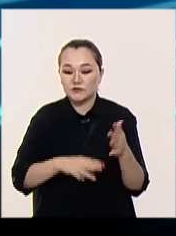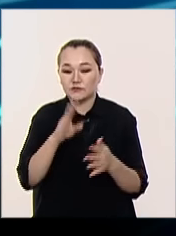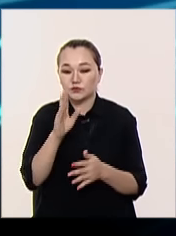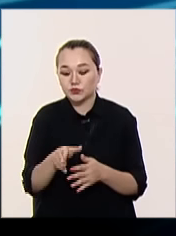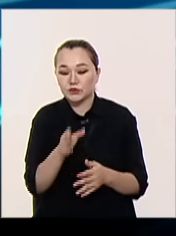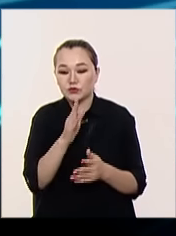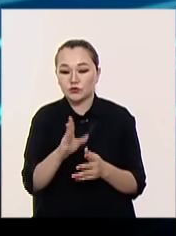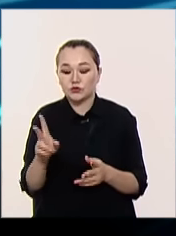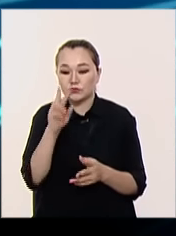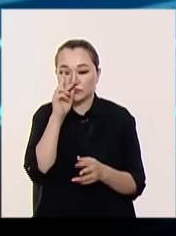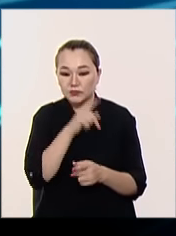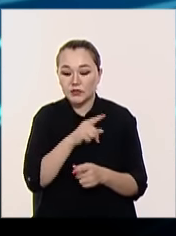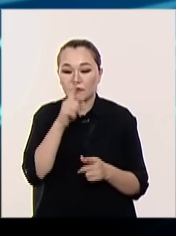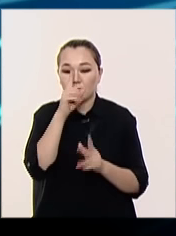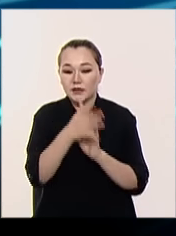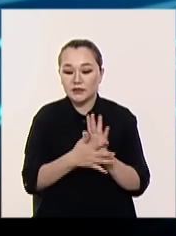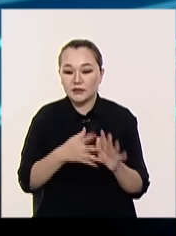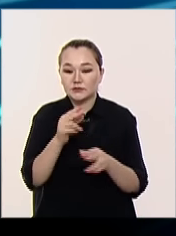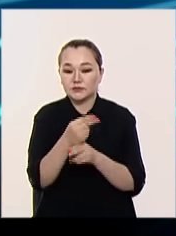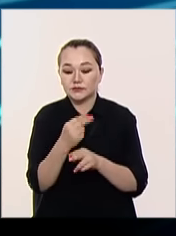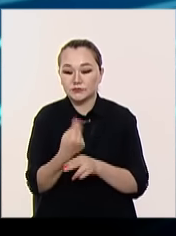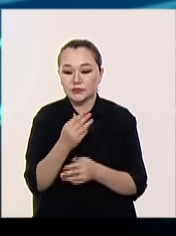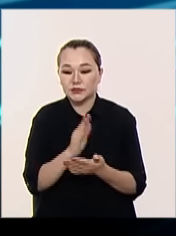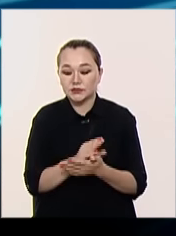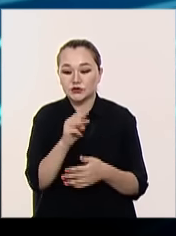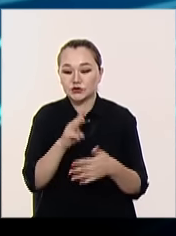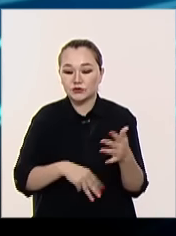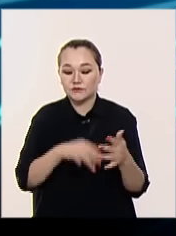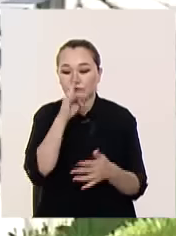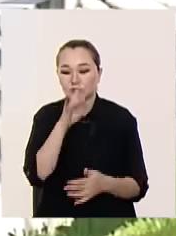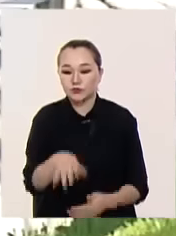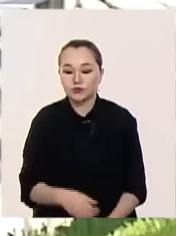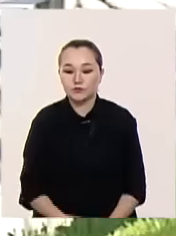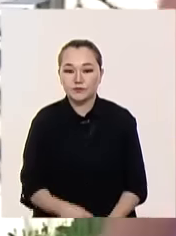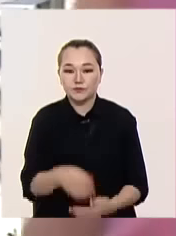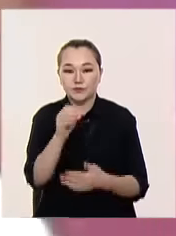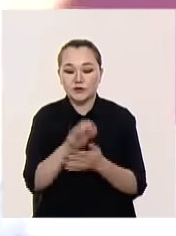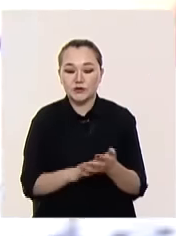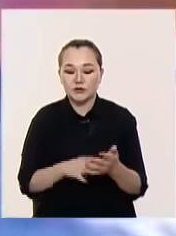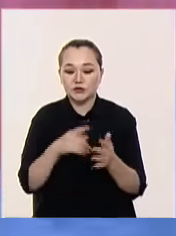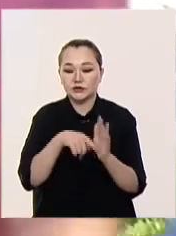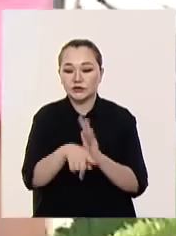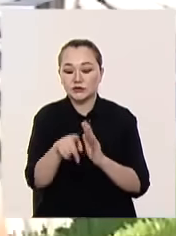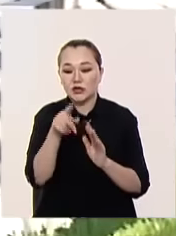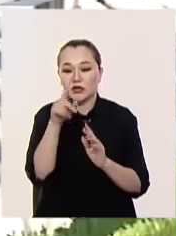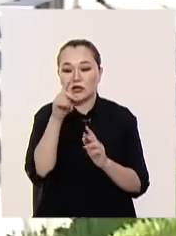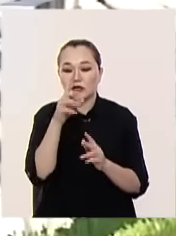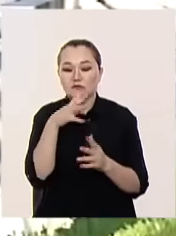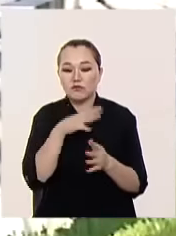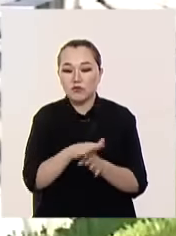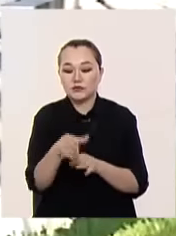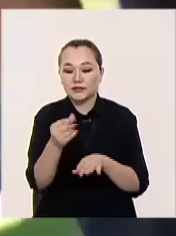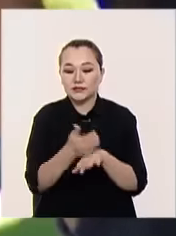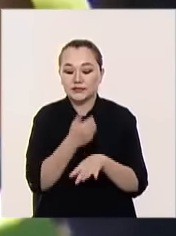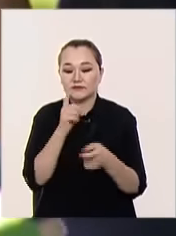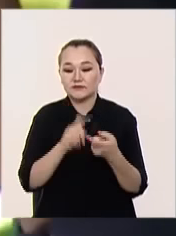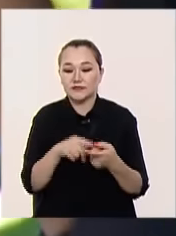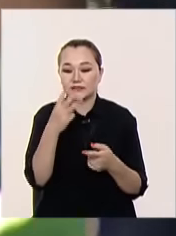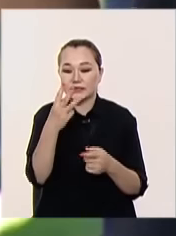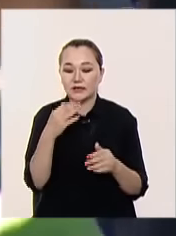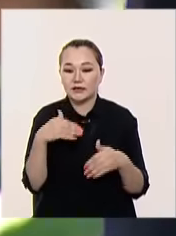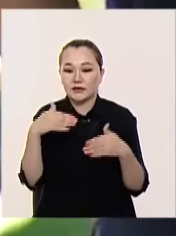жіберген азаматтар қатесін түсініп, түзетіп жатса айыппұл салынбайды. Әлалда жалпы халықтық табыс декларациясының 3 кезеңі бар. Соған